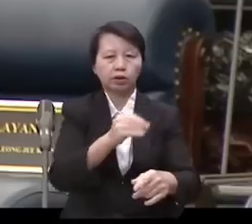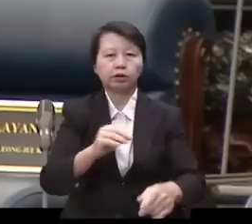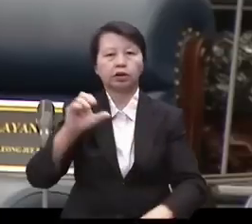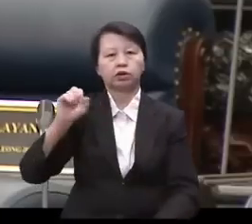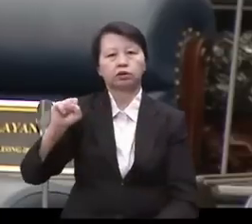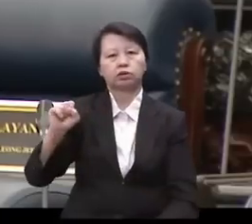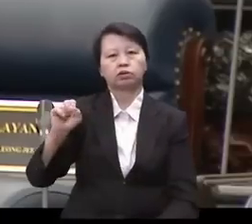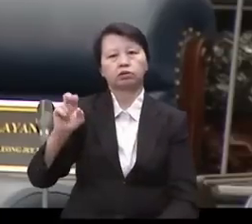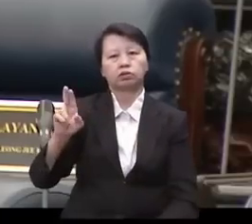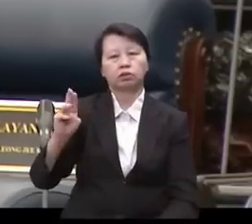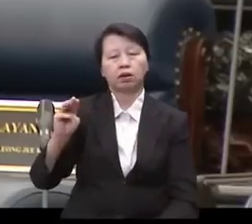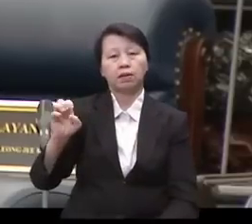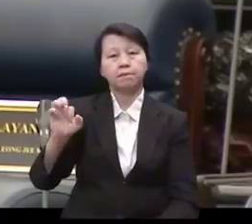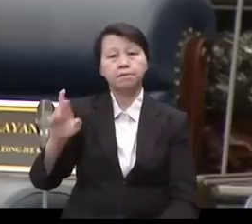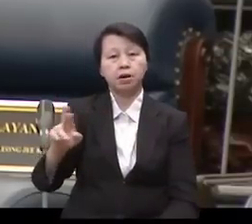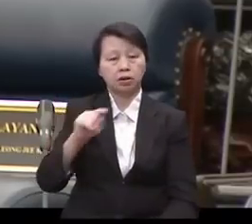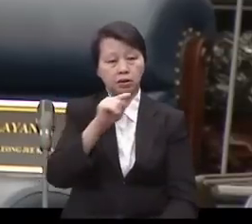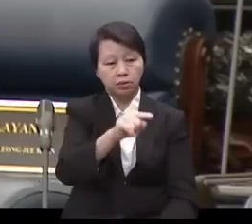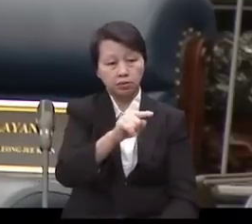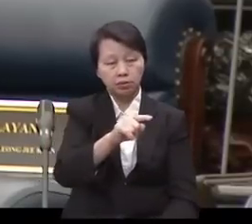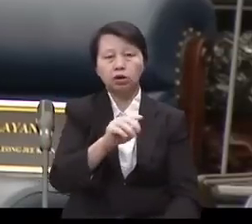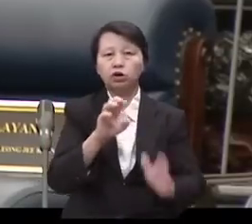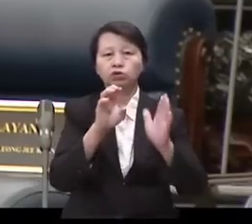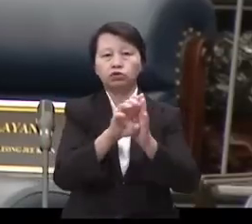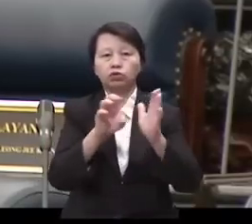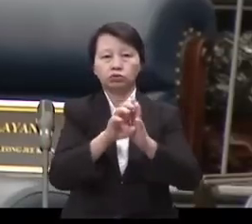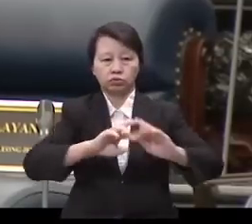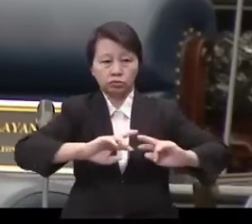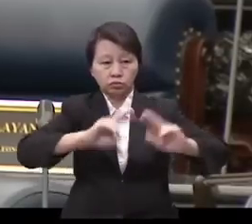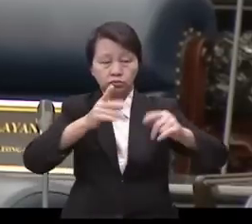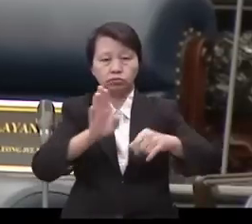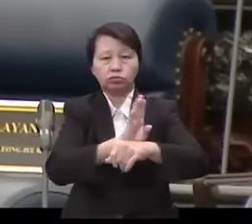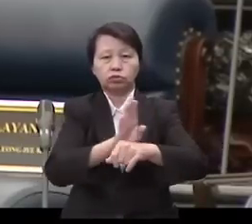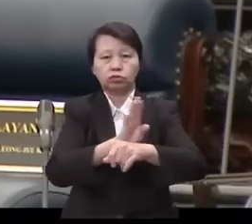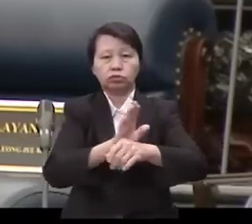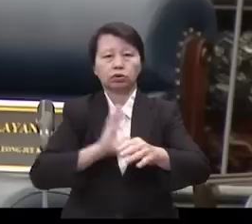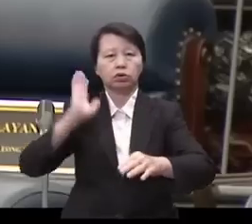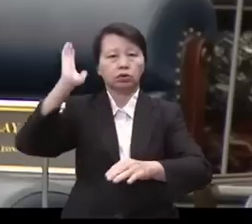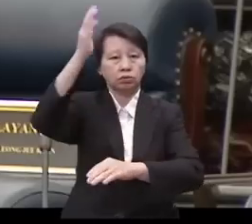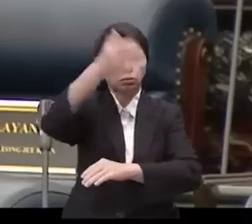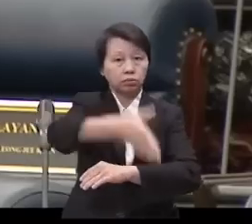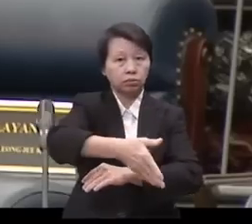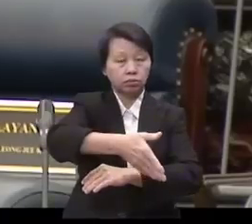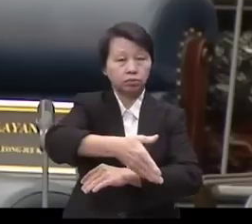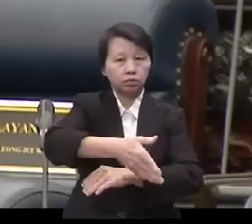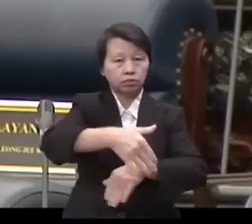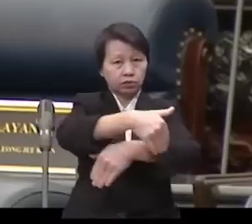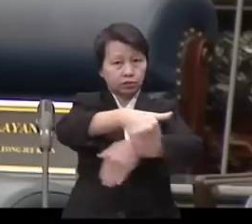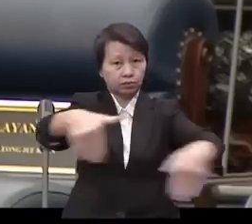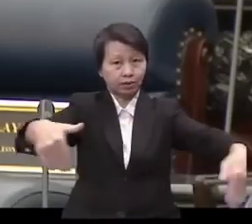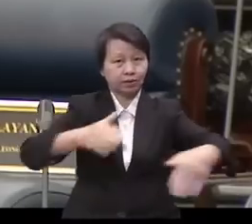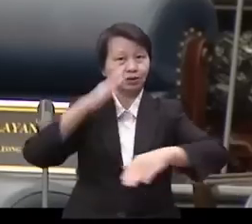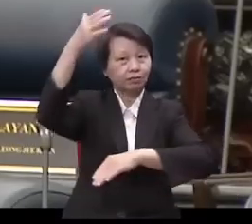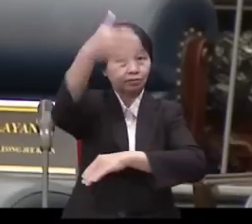sumber-sumber mereka seperti meningkatkan perdagangan merintasi